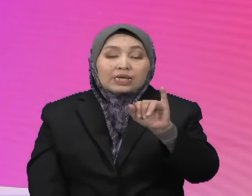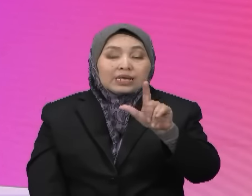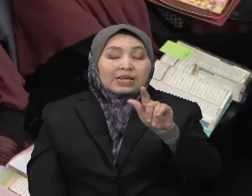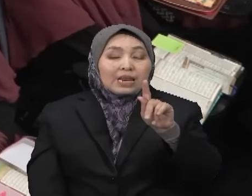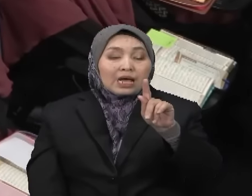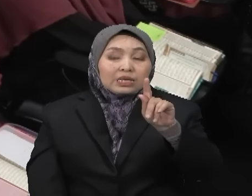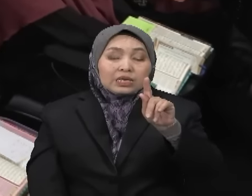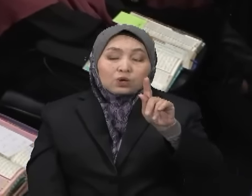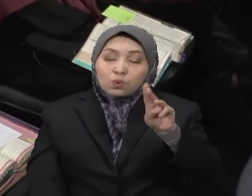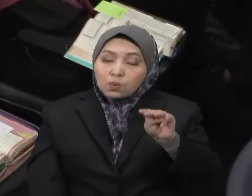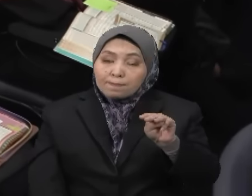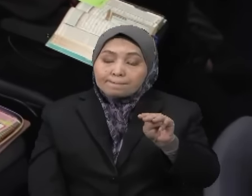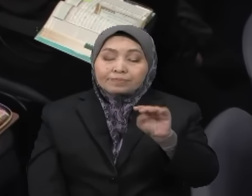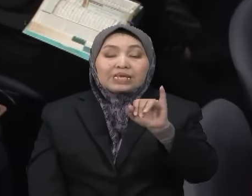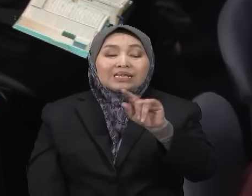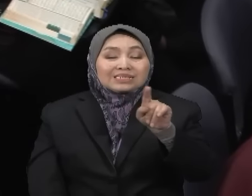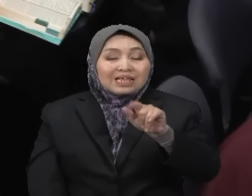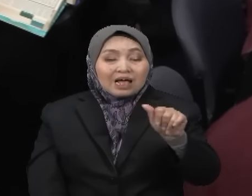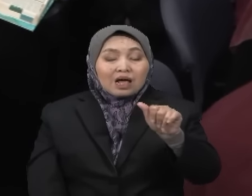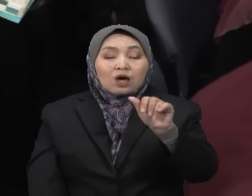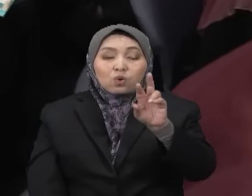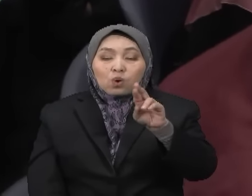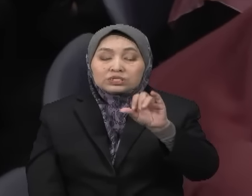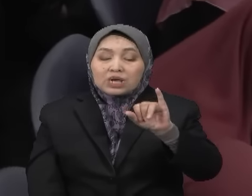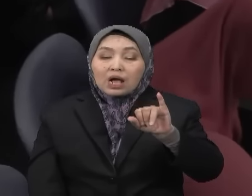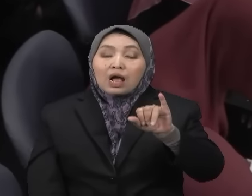Ya'tadhiruna ilaikum idha